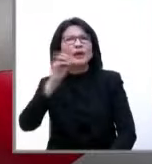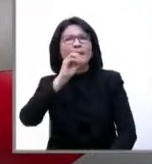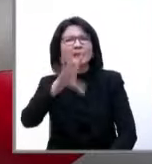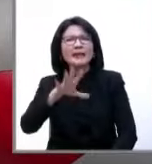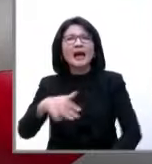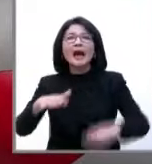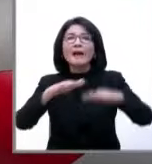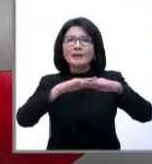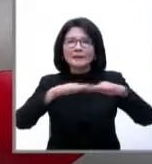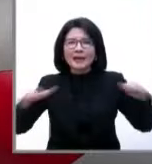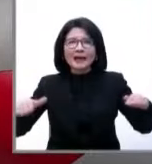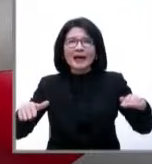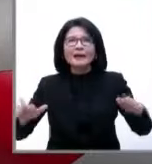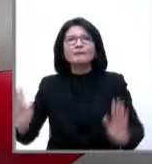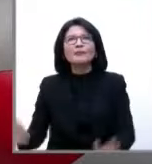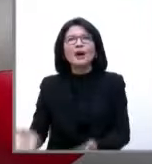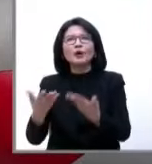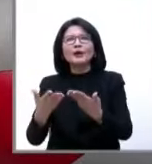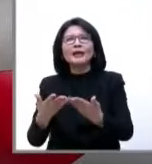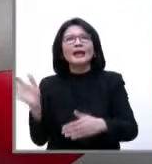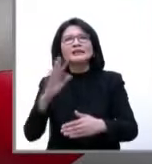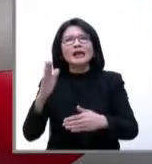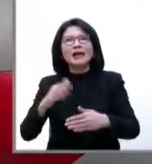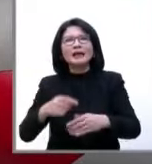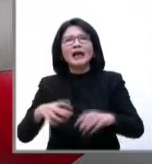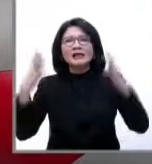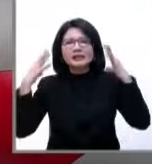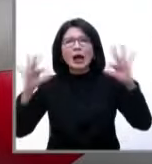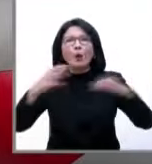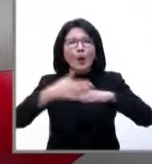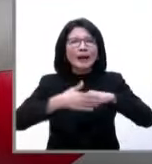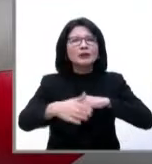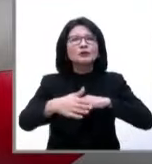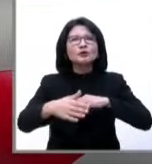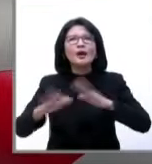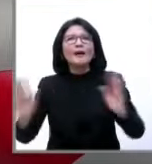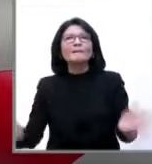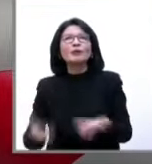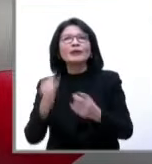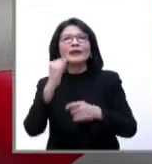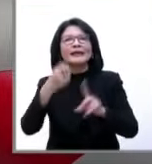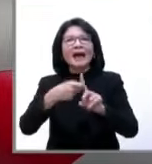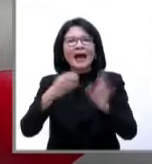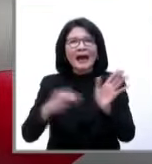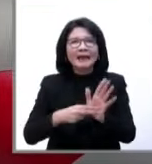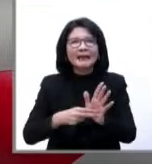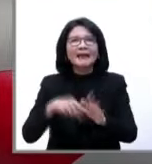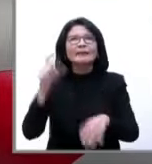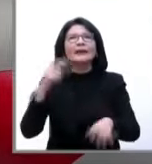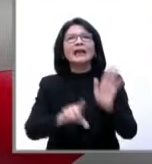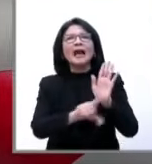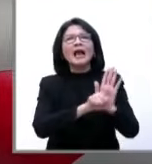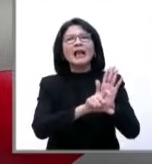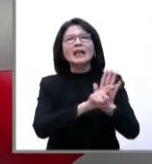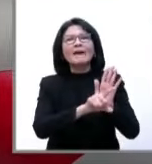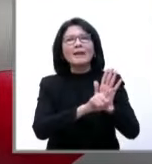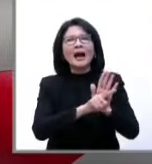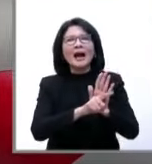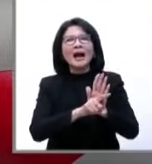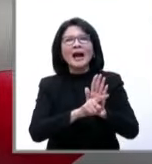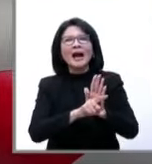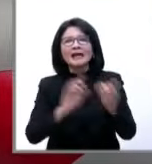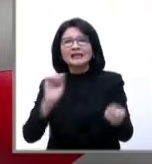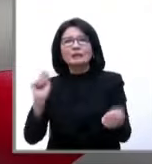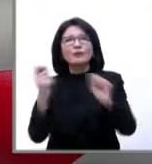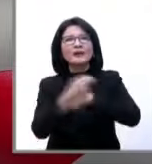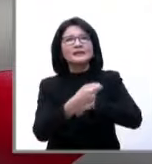yang tidak lagi Jawa sentris harus Indonesia sentris pembangunan IKN sebagai simbol transformasi pembangunan